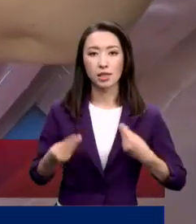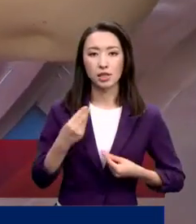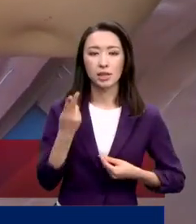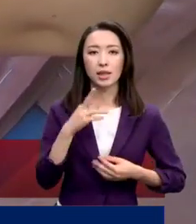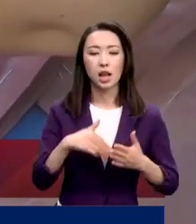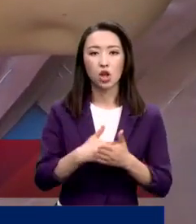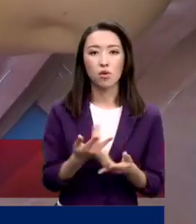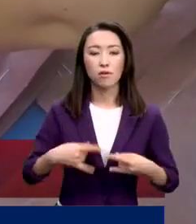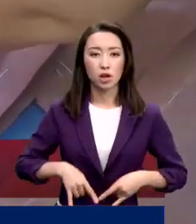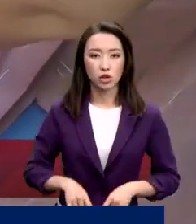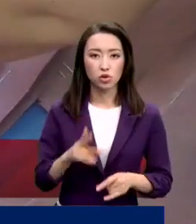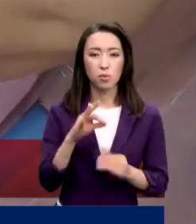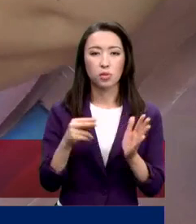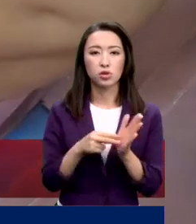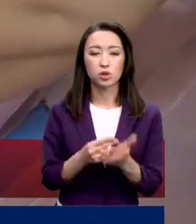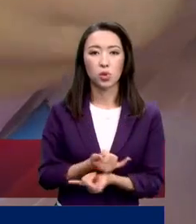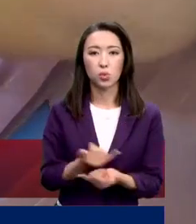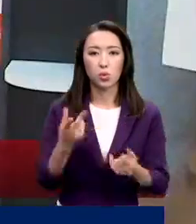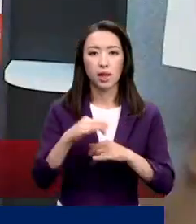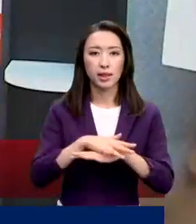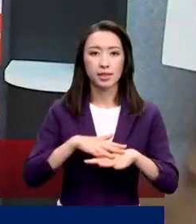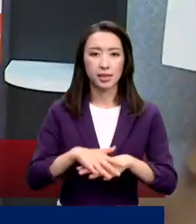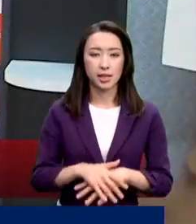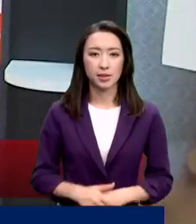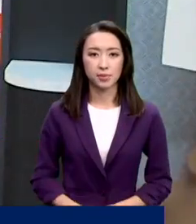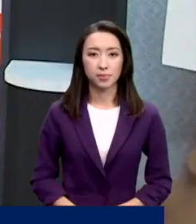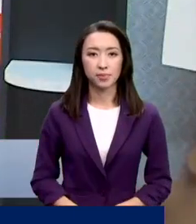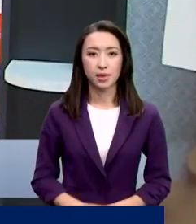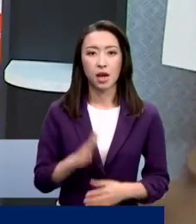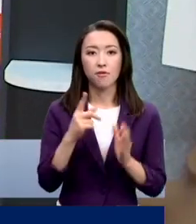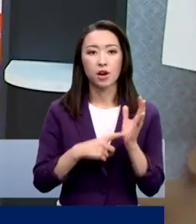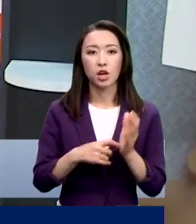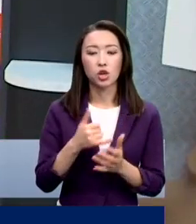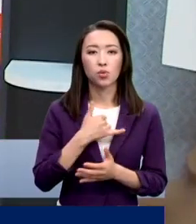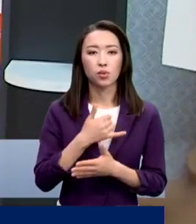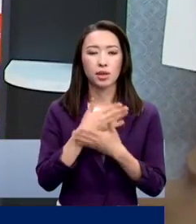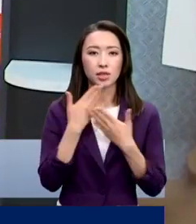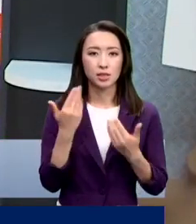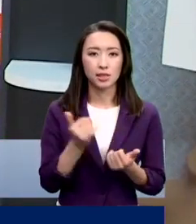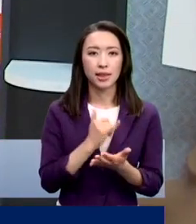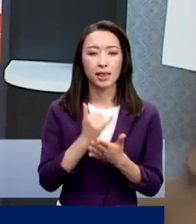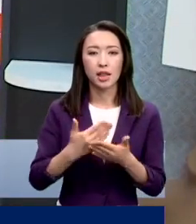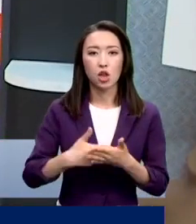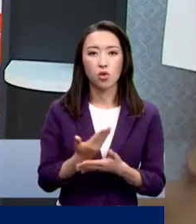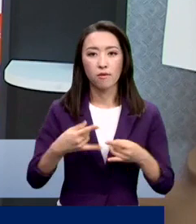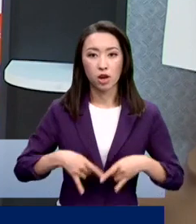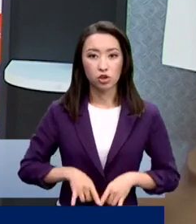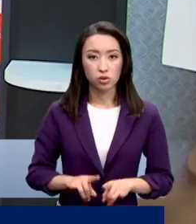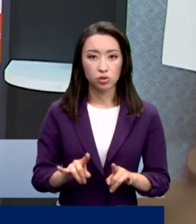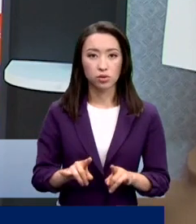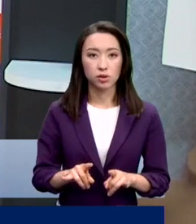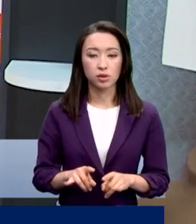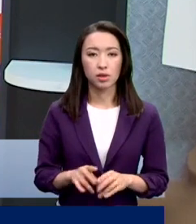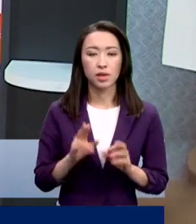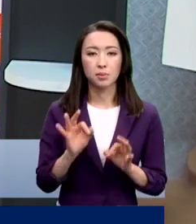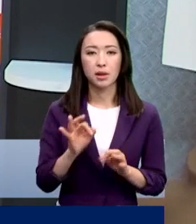для новорожденных по доступной цене для населения. В Караганде у нас нету именно для новорожденных, вот так вот